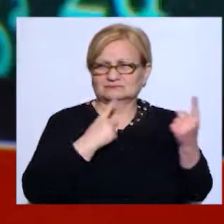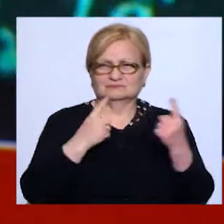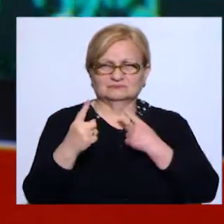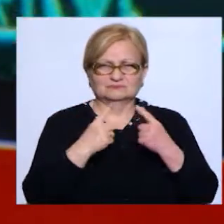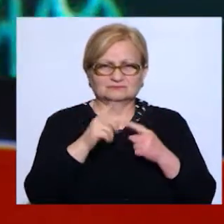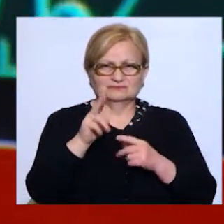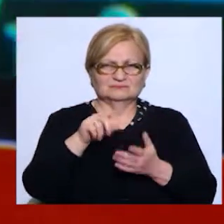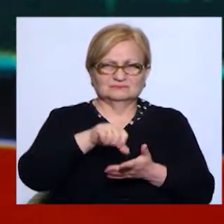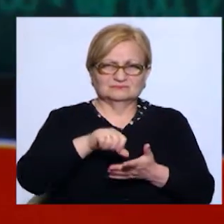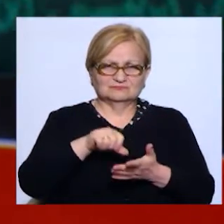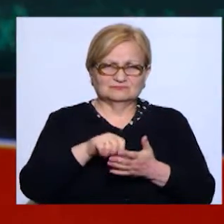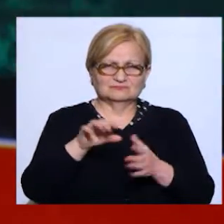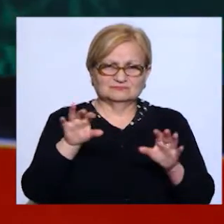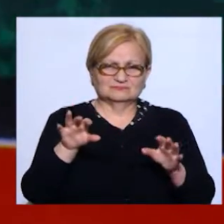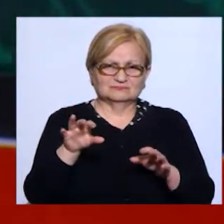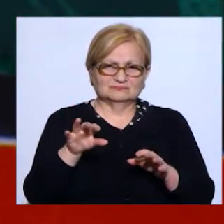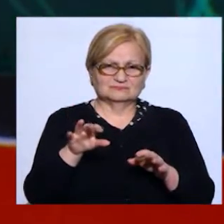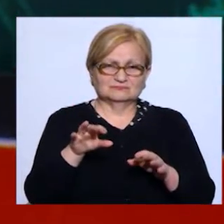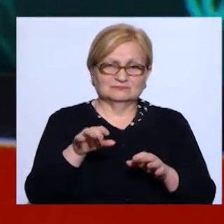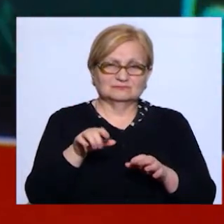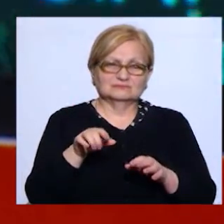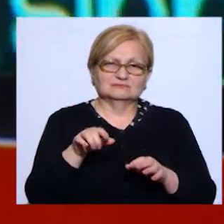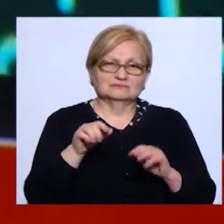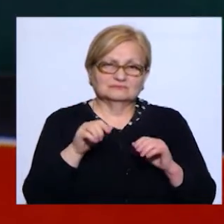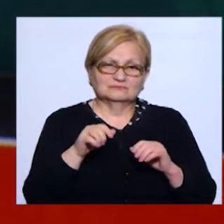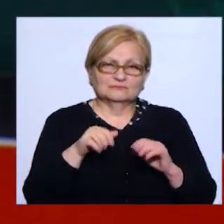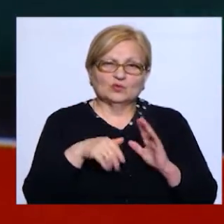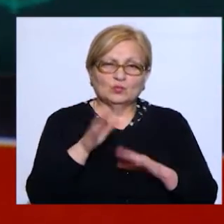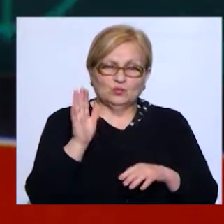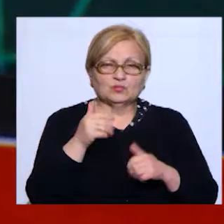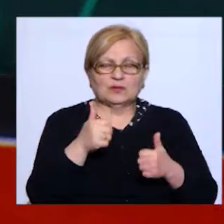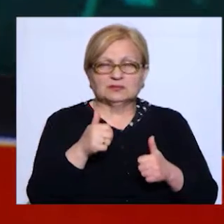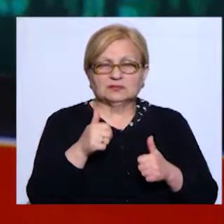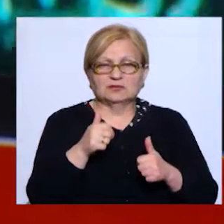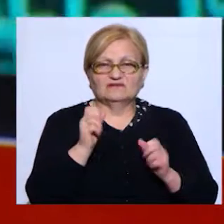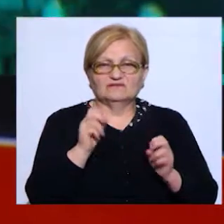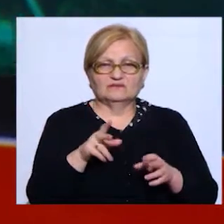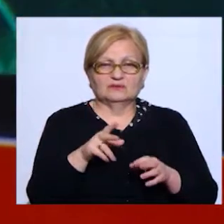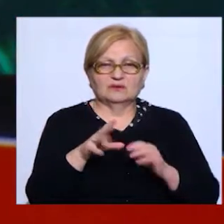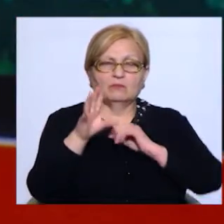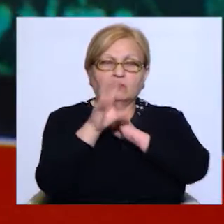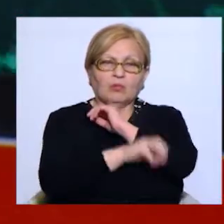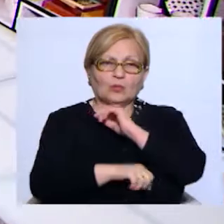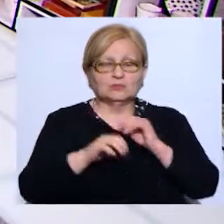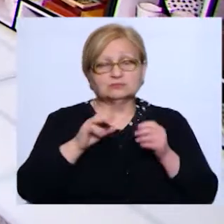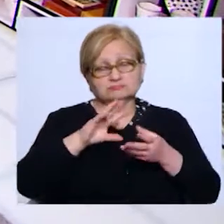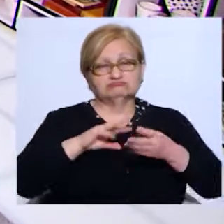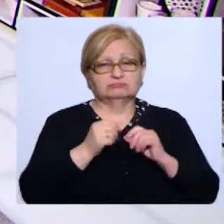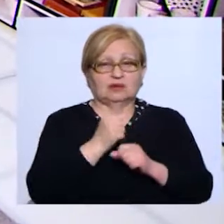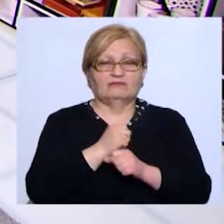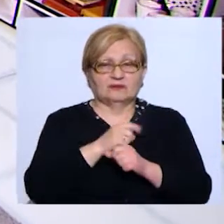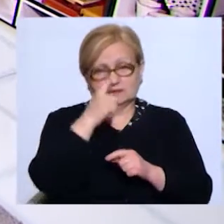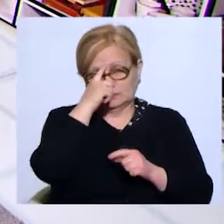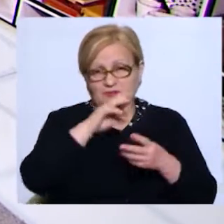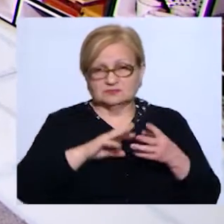შემთხვევითად წევრები რომ შევარჩიო შერჩევითი მეთოდით, იქნება უკეთესი და მეორე დასკვნების გაკეთება. ახლა